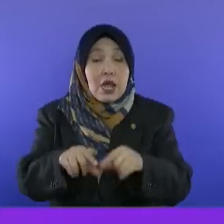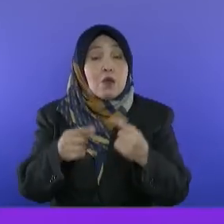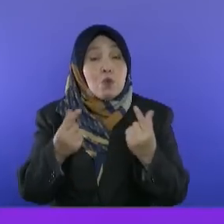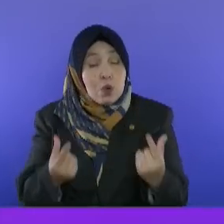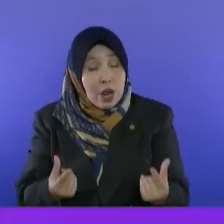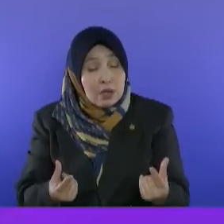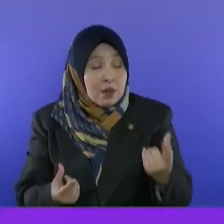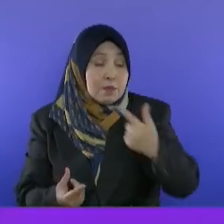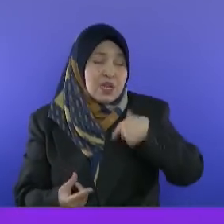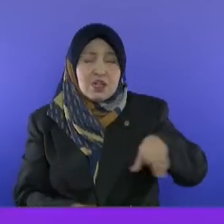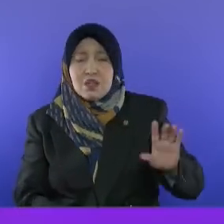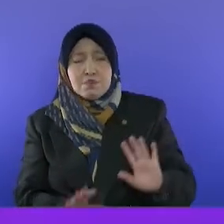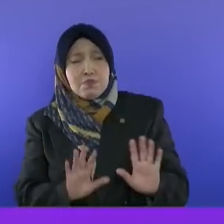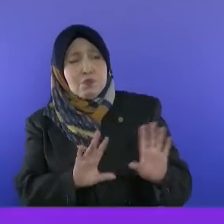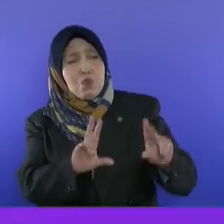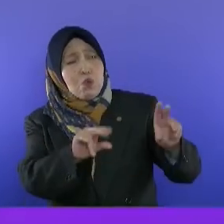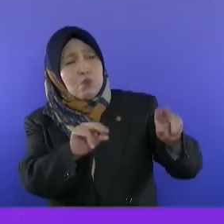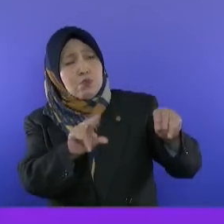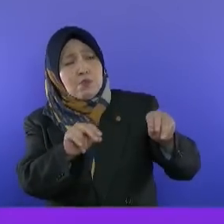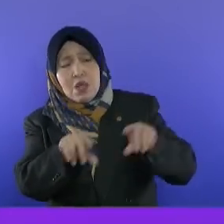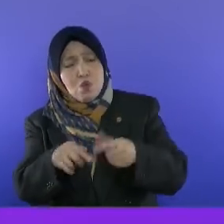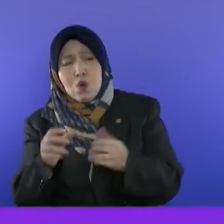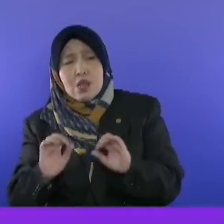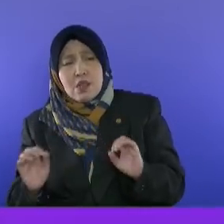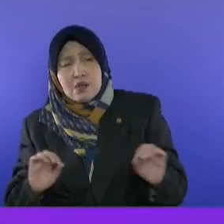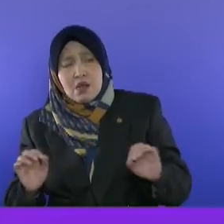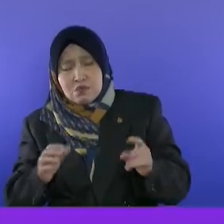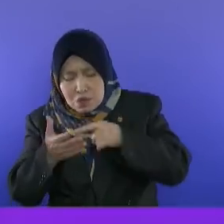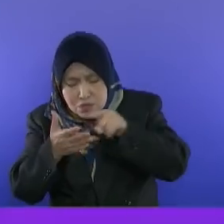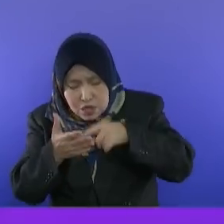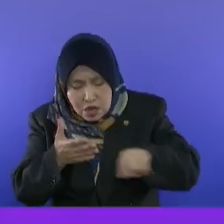mereka dalam Taurat